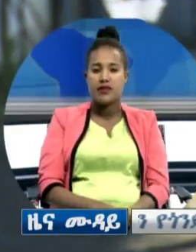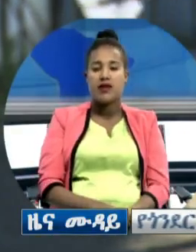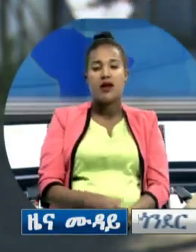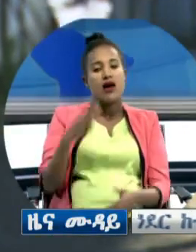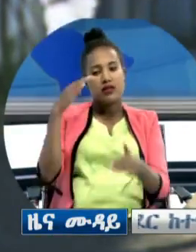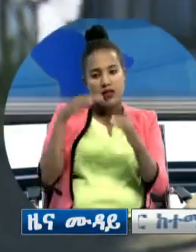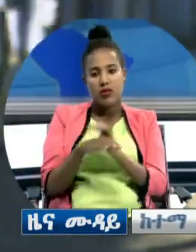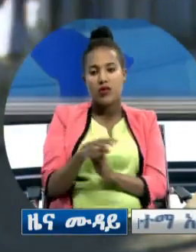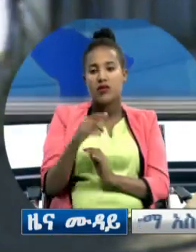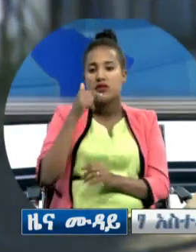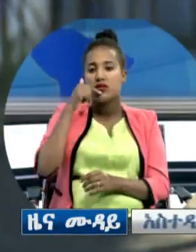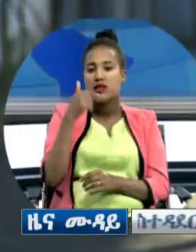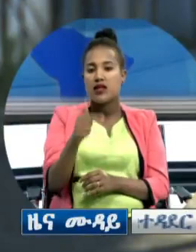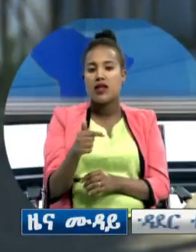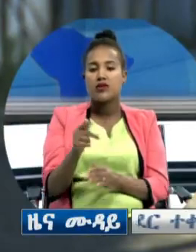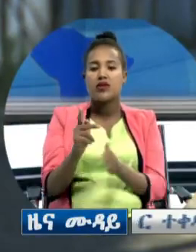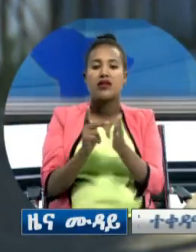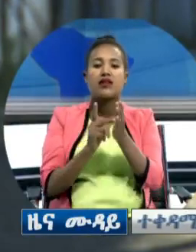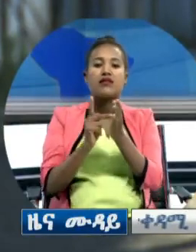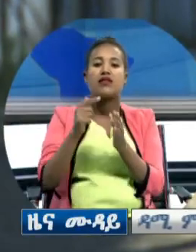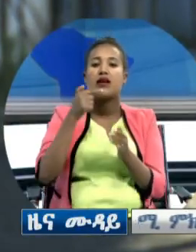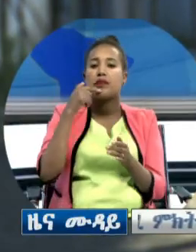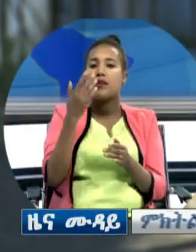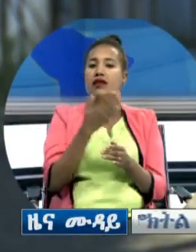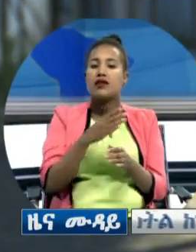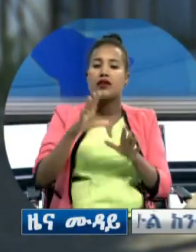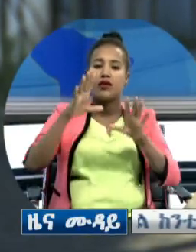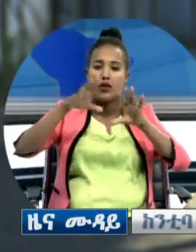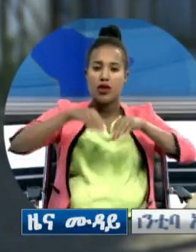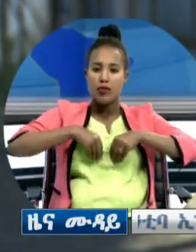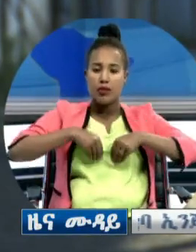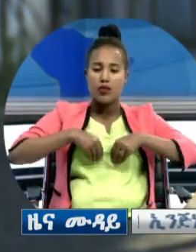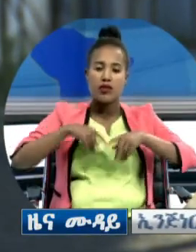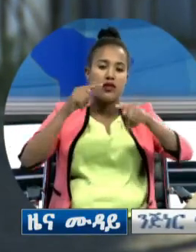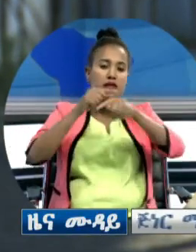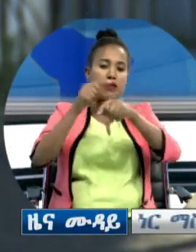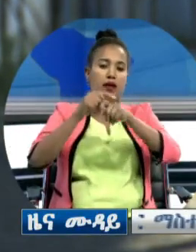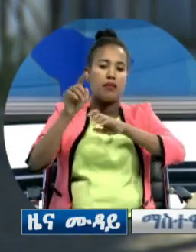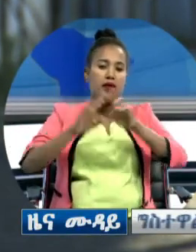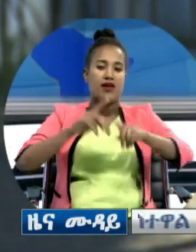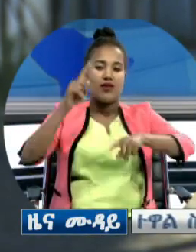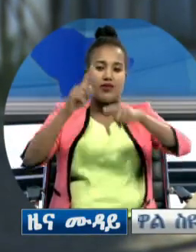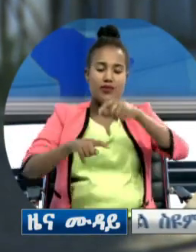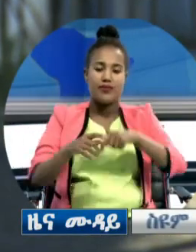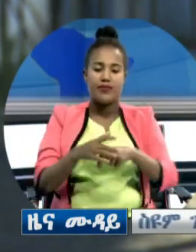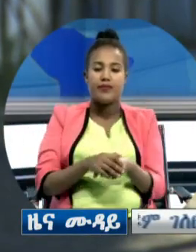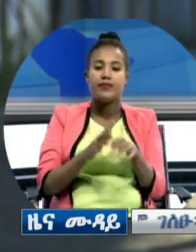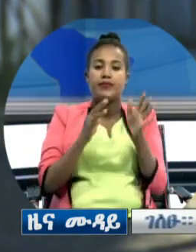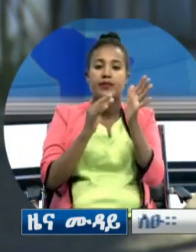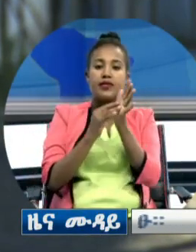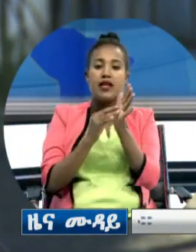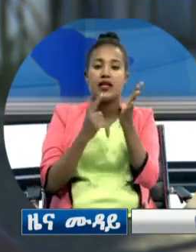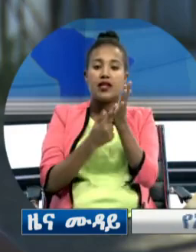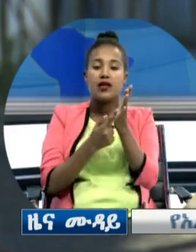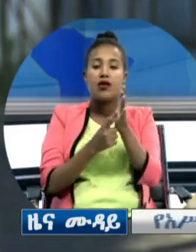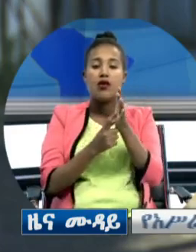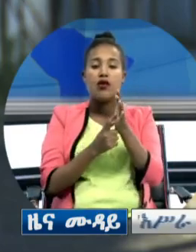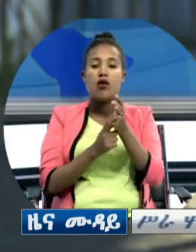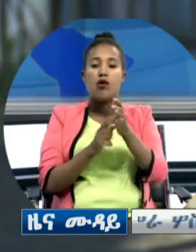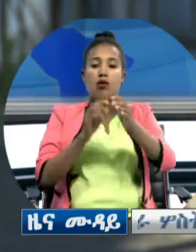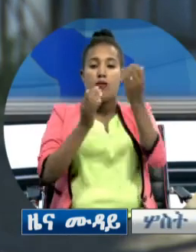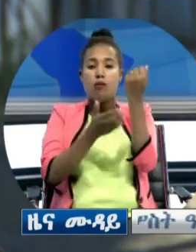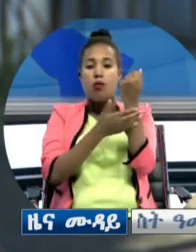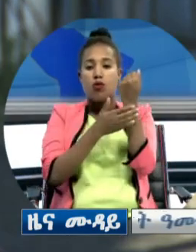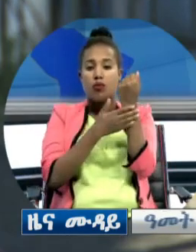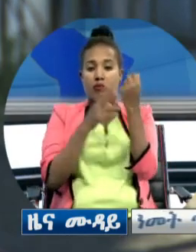አስገቡልን ስንላቸው የክፍያ የተባለ ነገር እየተቀበሉ ተግባራዊ ማድረግ ነው ያቃታቸው። ለምሳሌ አሁን ይሄን ፖል ብንመለከት ይሄ